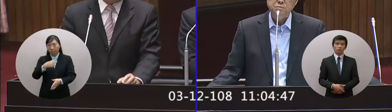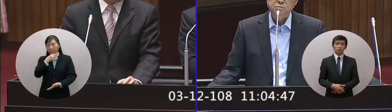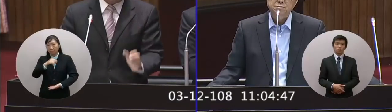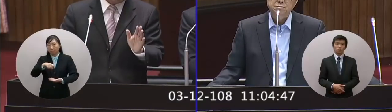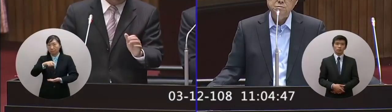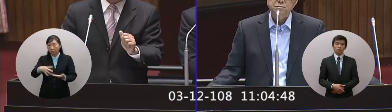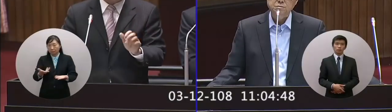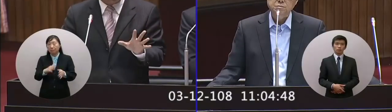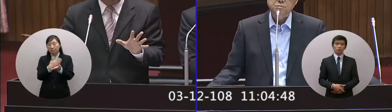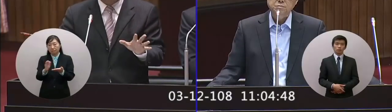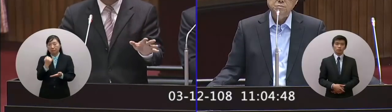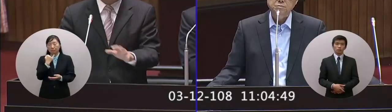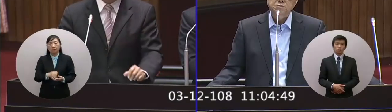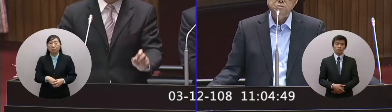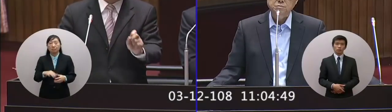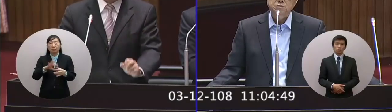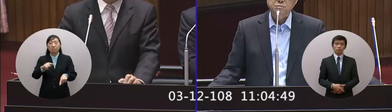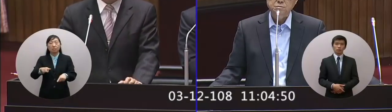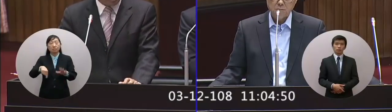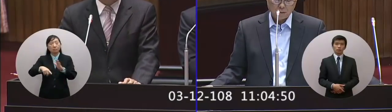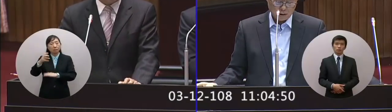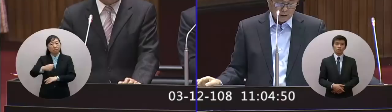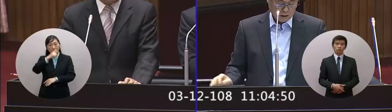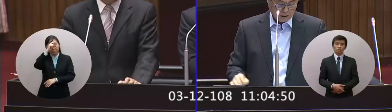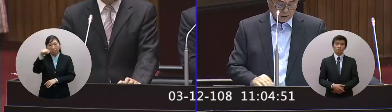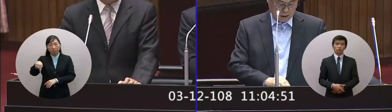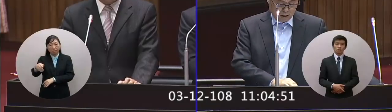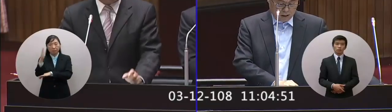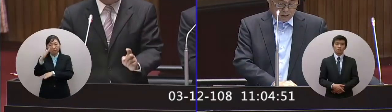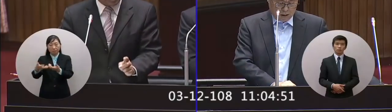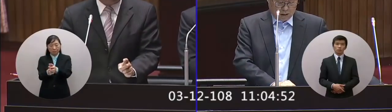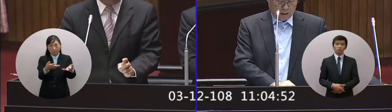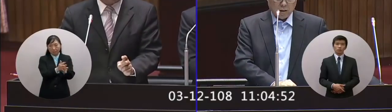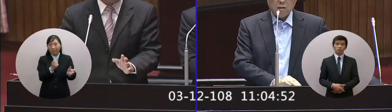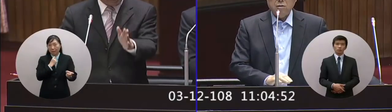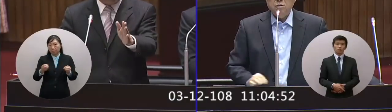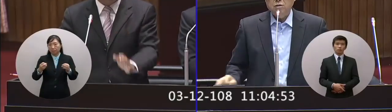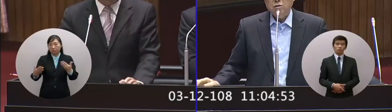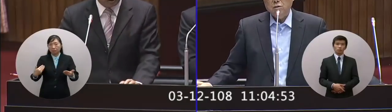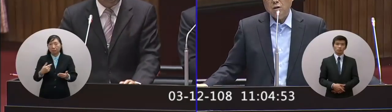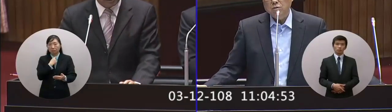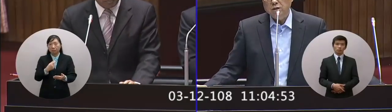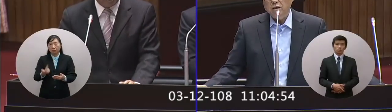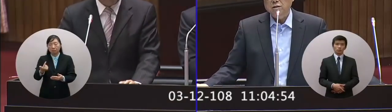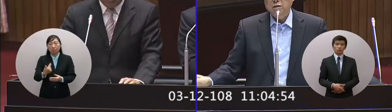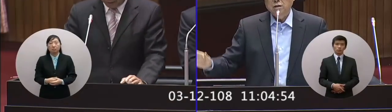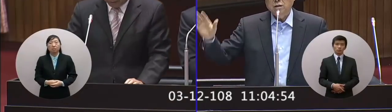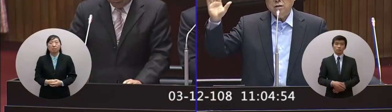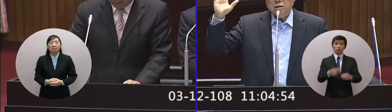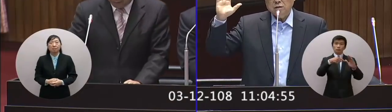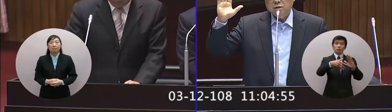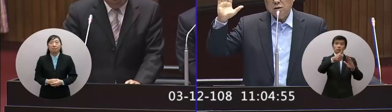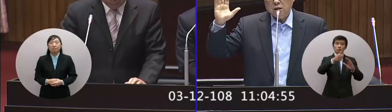问题啊，可以做决定。因为院长也一直希望部会之间其实应该是快速的来协调跟协助哈。这个我想跟委员做这个报告。 院